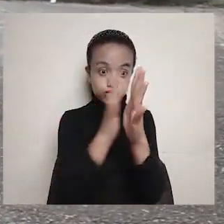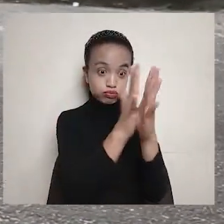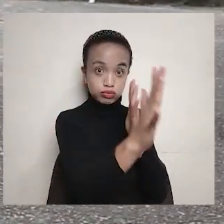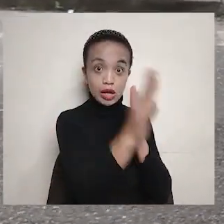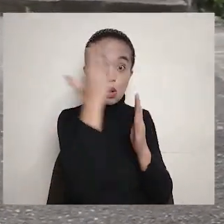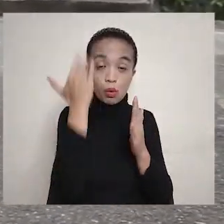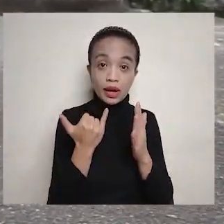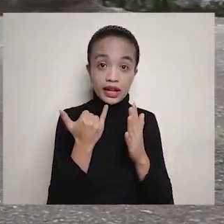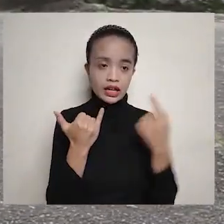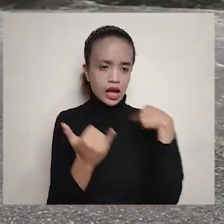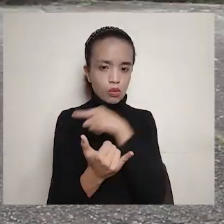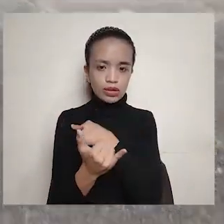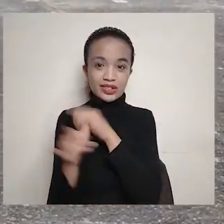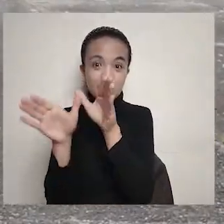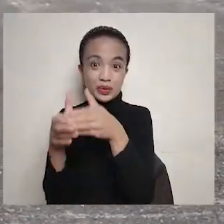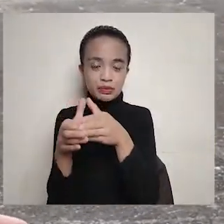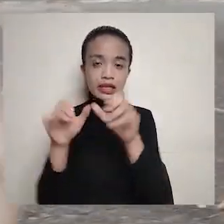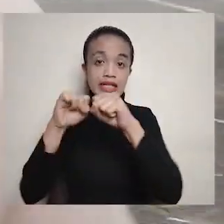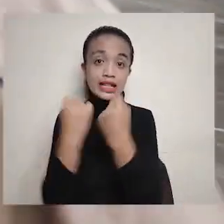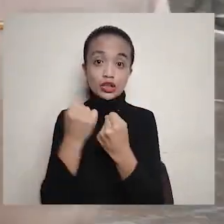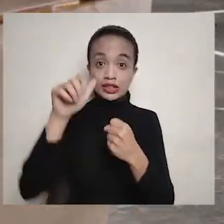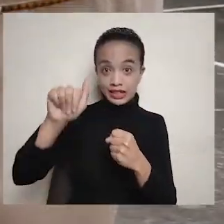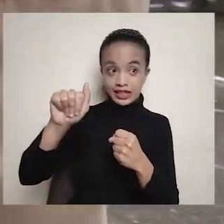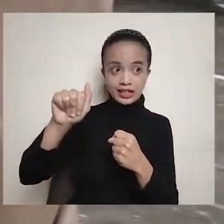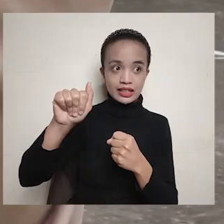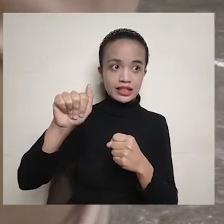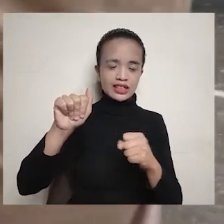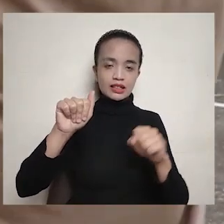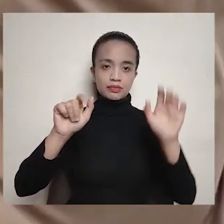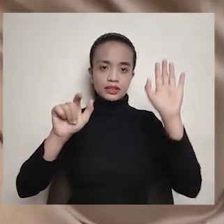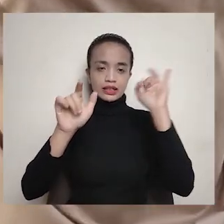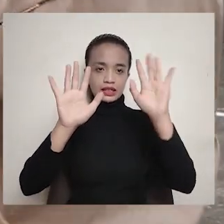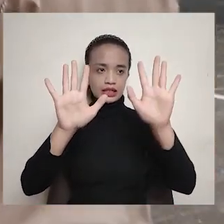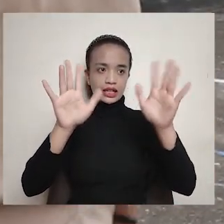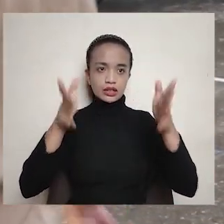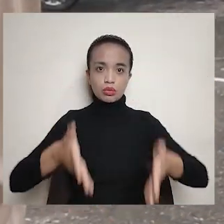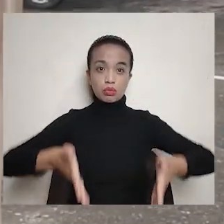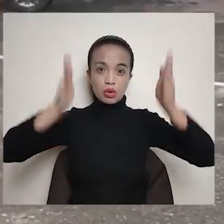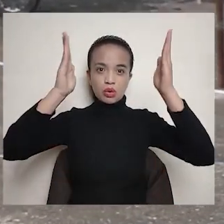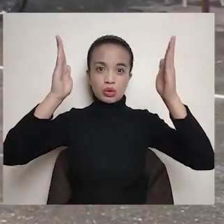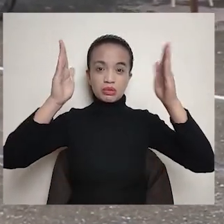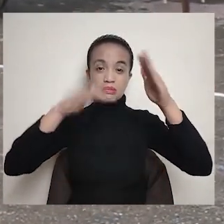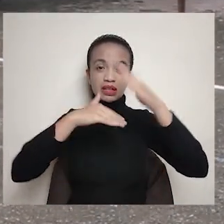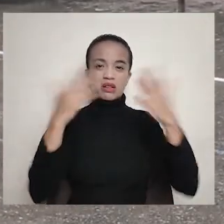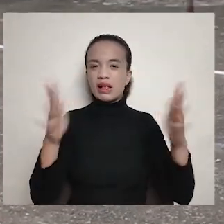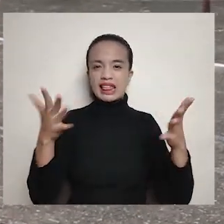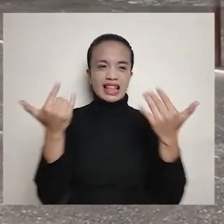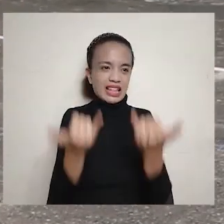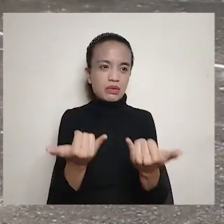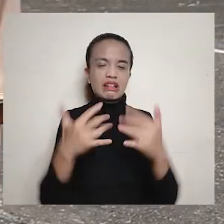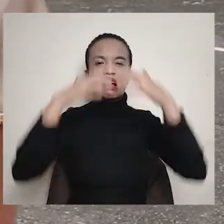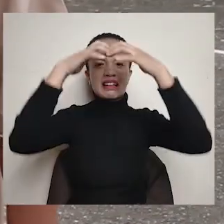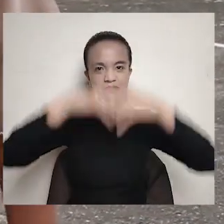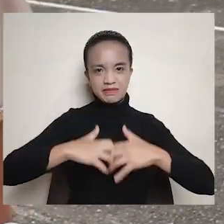yung aming section is dito. Section A. Doon yung old building pero wala na.